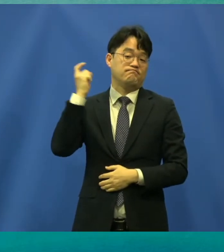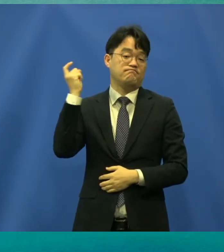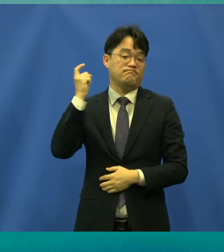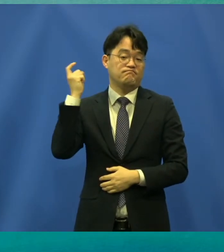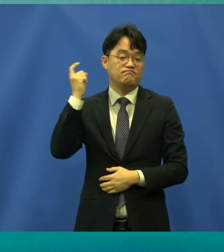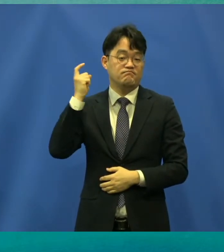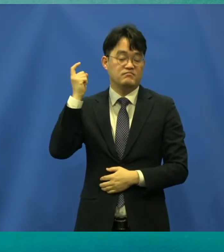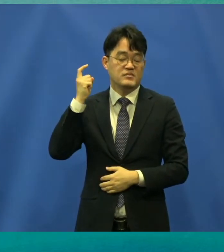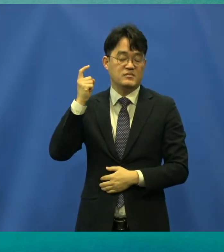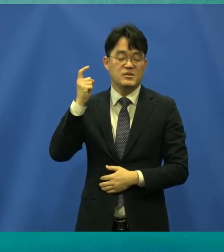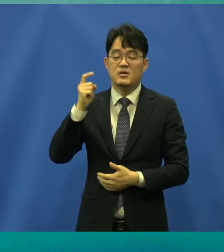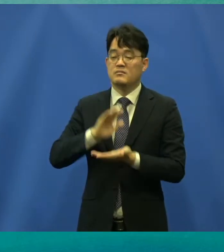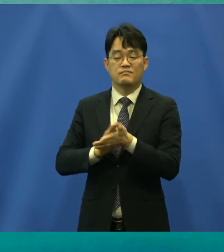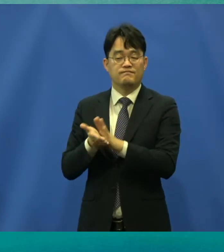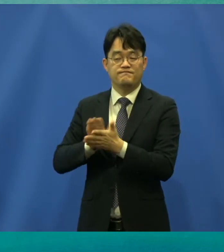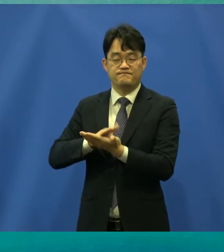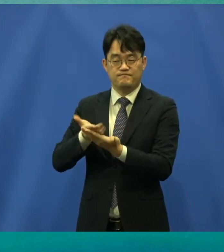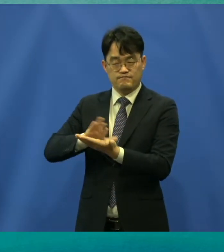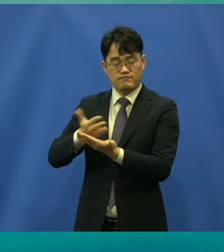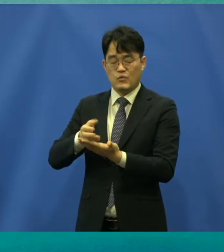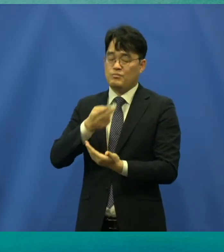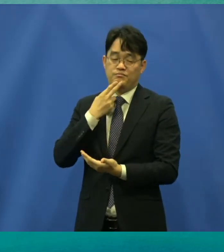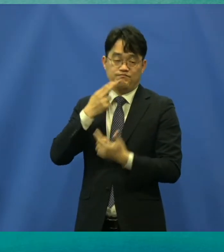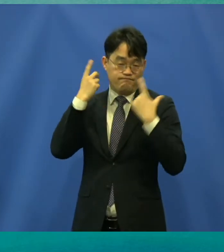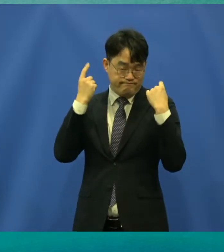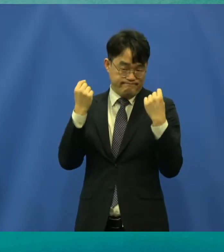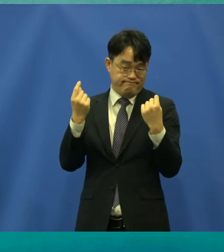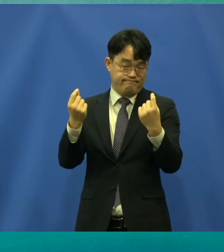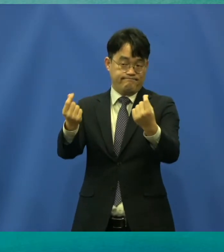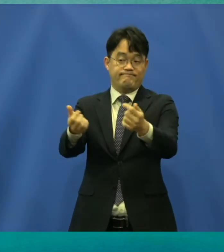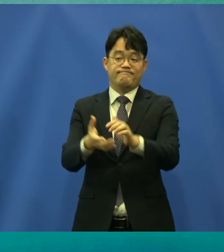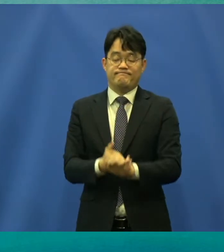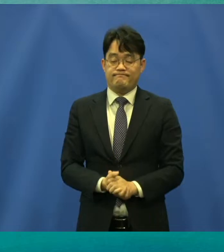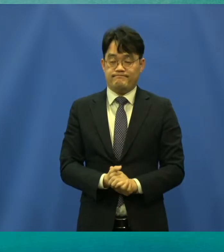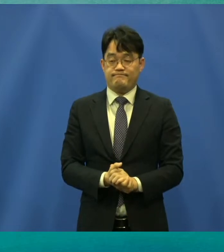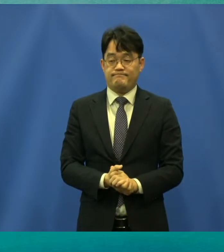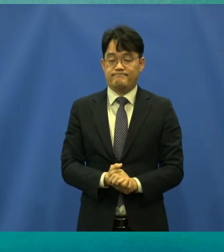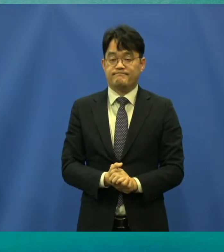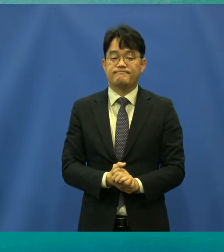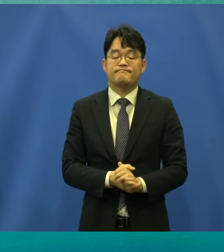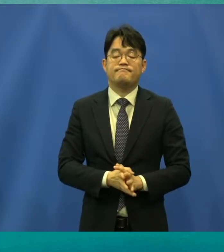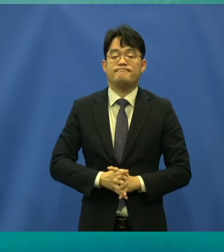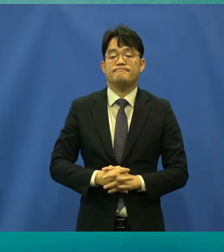뛰어넘고 모두에게 복음이 되는, 그 복음은 변할 수가 없는 것입니다.